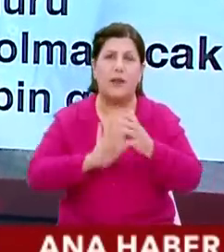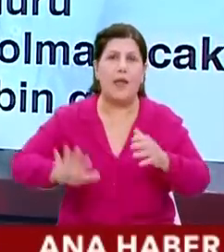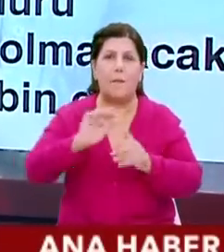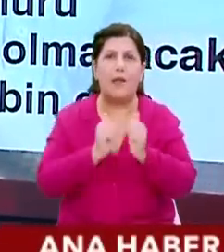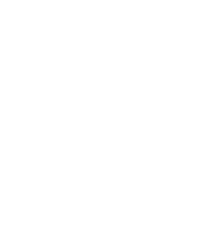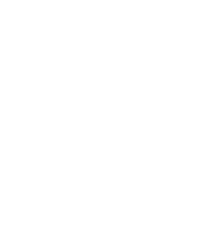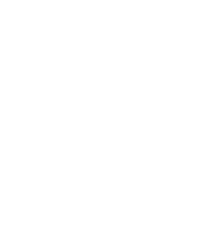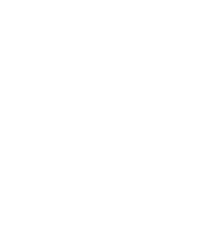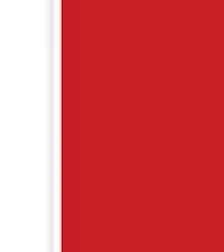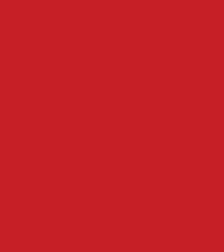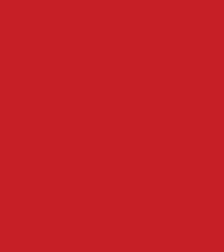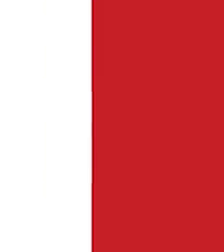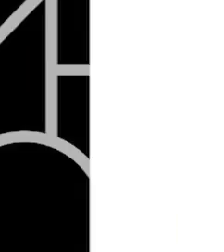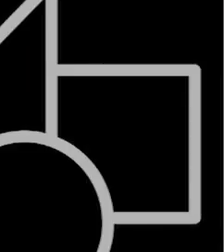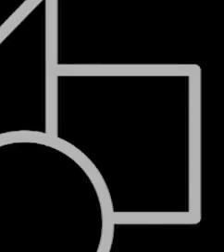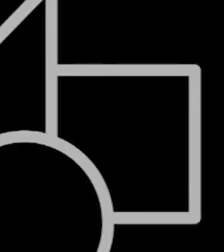kutlayacağız